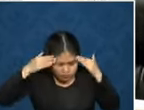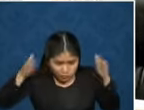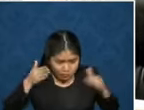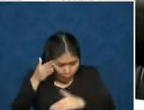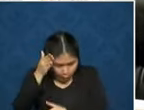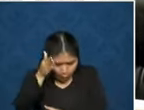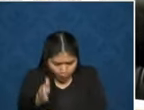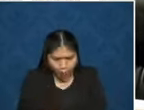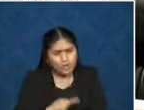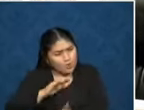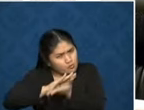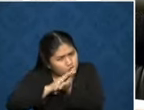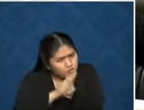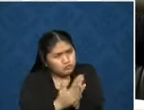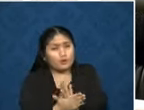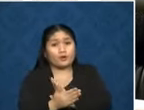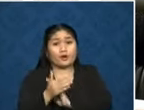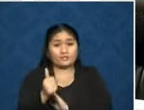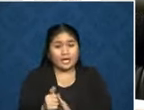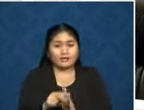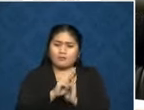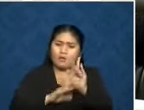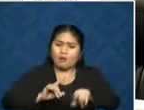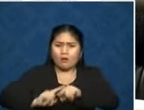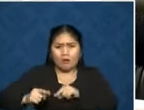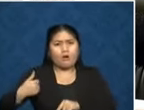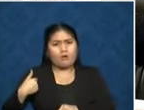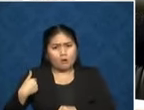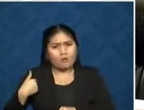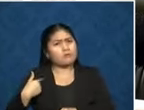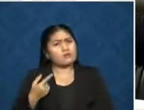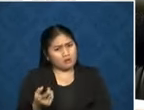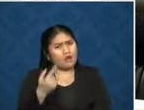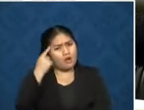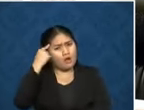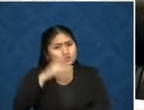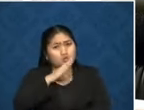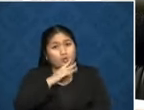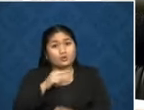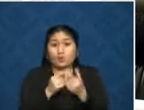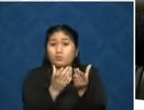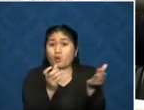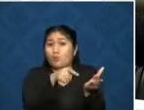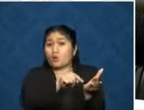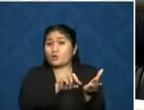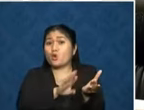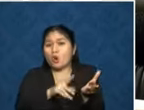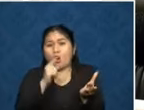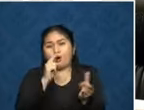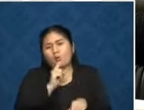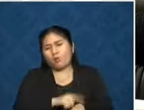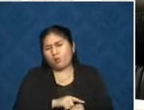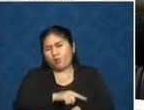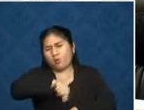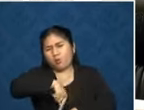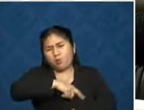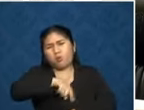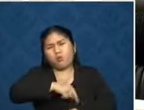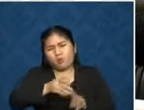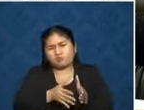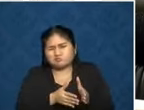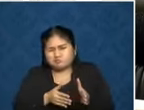าจะได้ปรับตัวนะครับระเบียบหลายๆอย่างที่ออกมาของประเทศไทยเนี่ยถ้าเป็นระดับพระราชบัญญัติแน่นอนใช้ระยะเวลานานเพราะนั้น